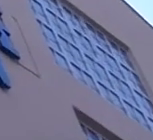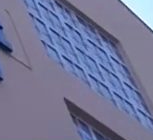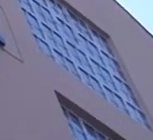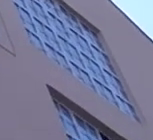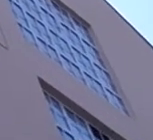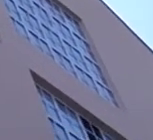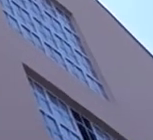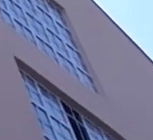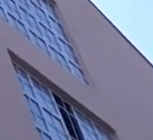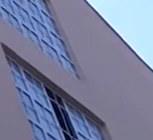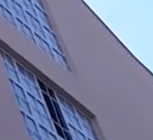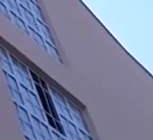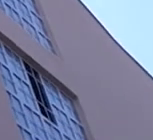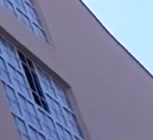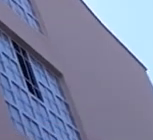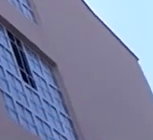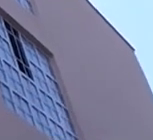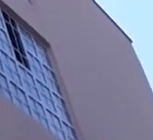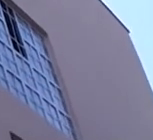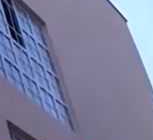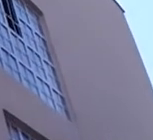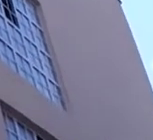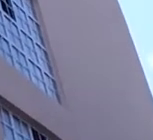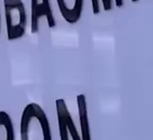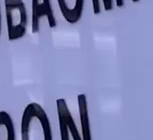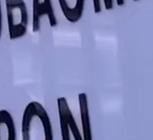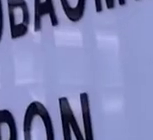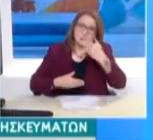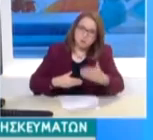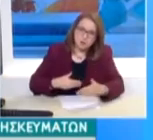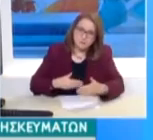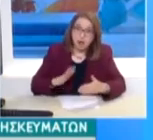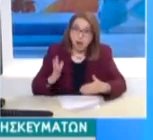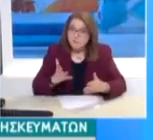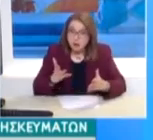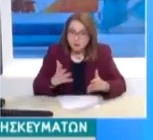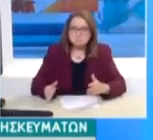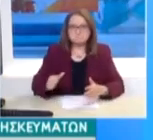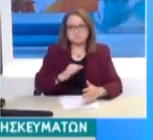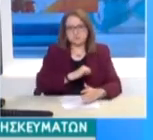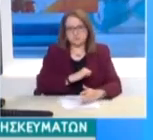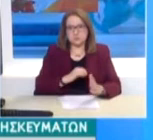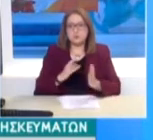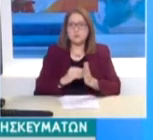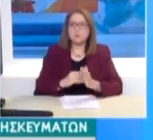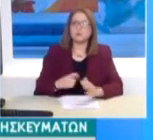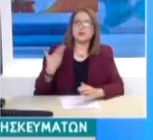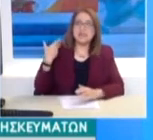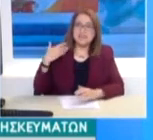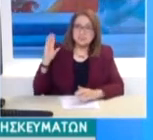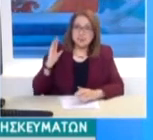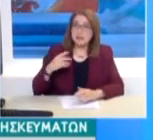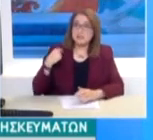χρονιά θα αρχίσει πιθανότατα νωρίτερα για όλους από την 1η Σεπτέμβρη. Για την πρωτοβάθμια, δευτεροβάθμια εκπαίδευση και ειδική